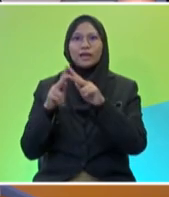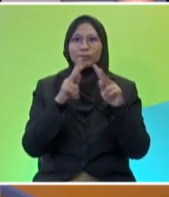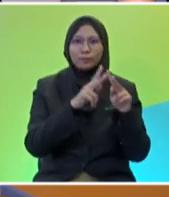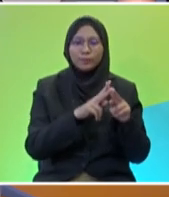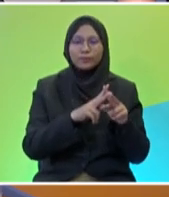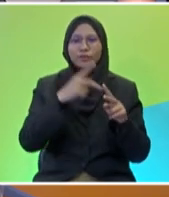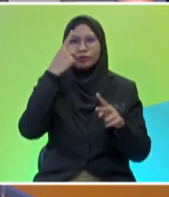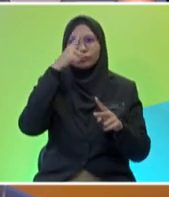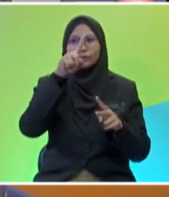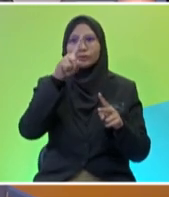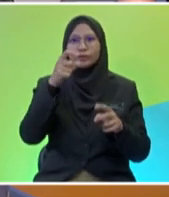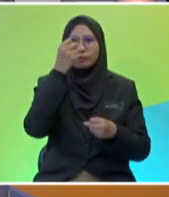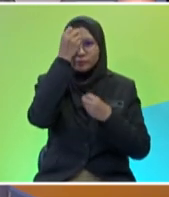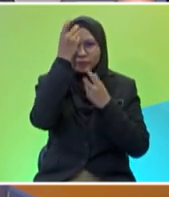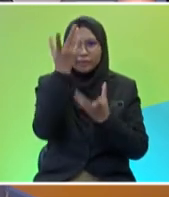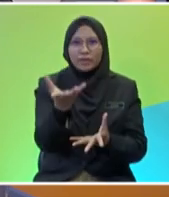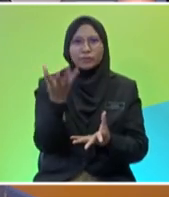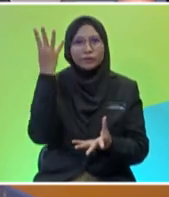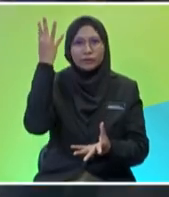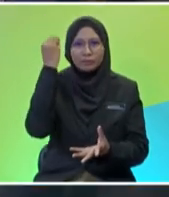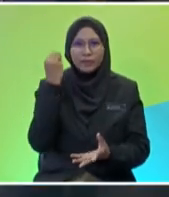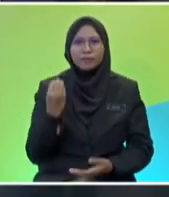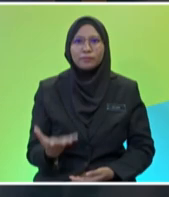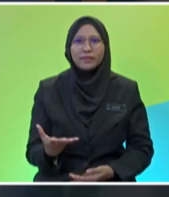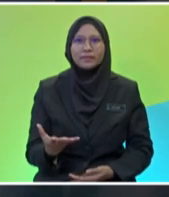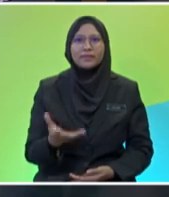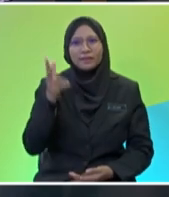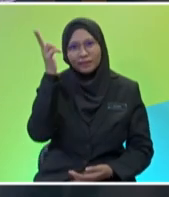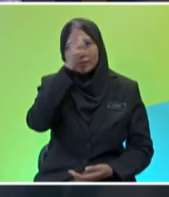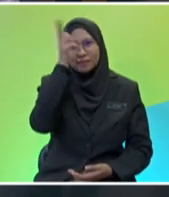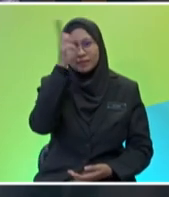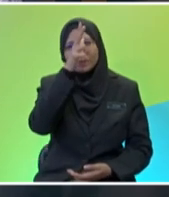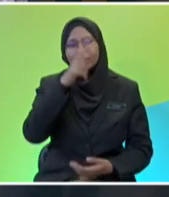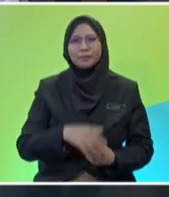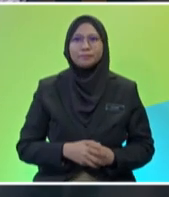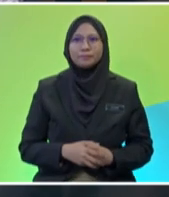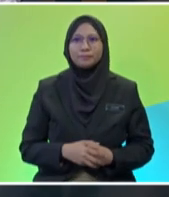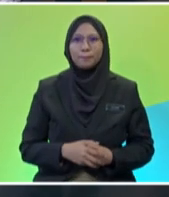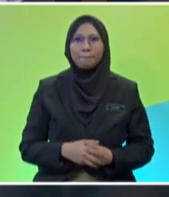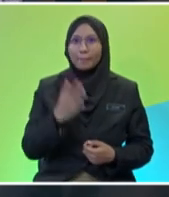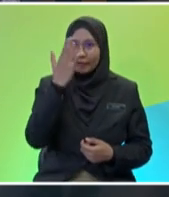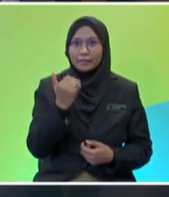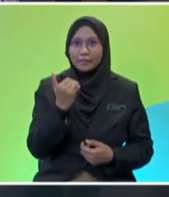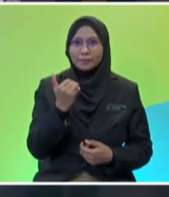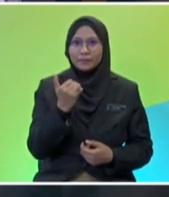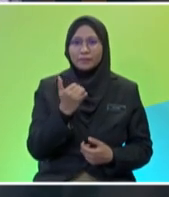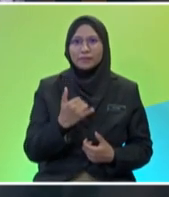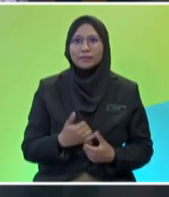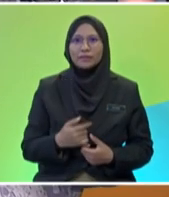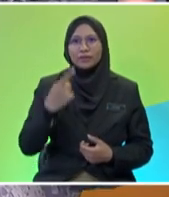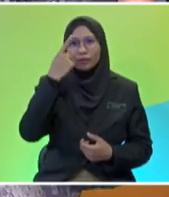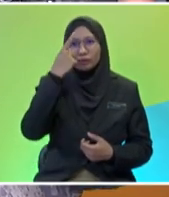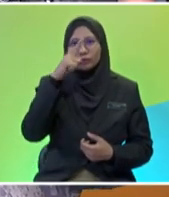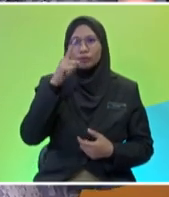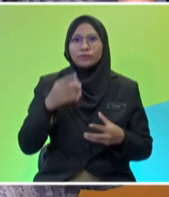berkaitan dengan peringatan awam jadi knowful Oke Kenapa untuk mempengaruhi